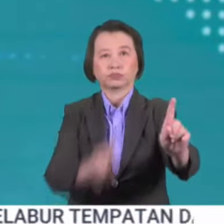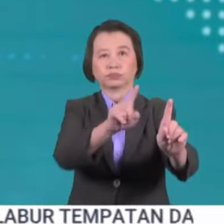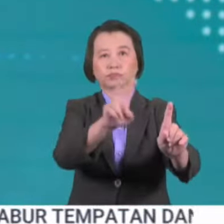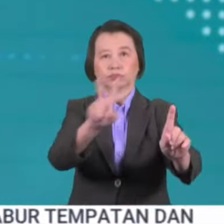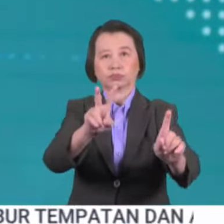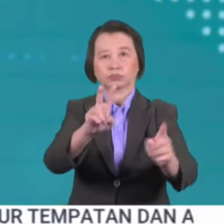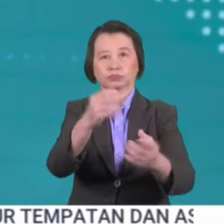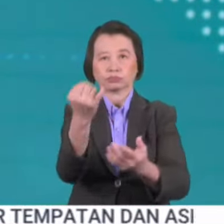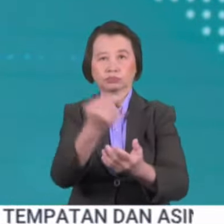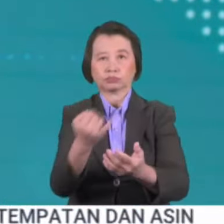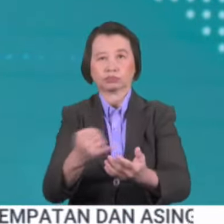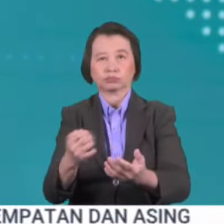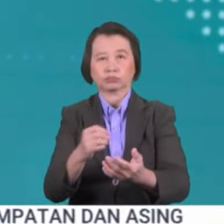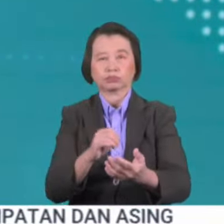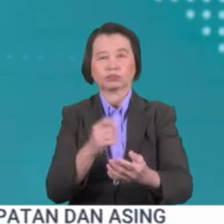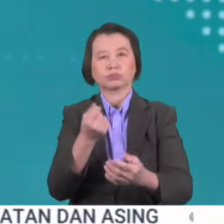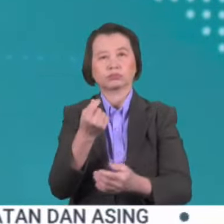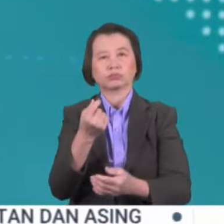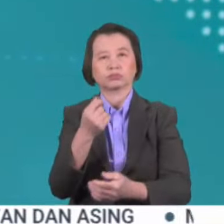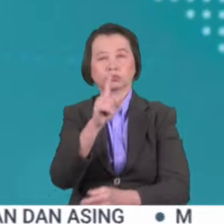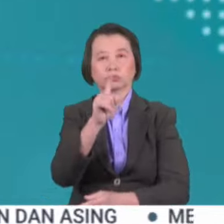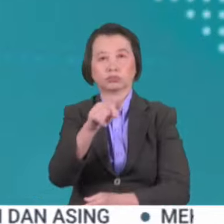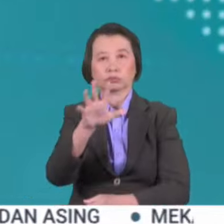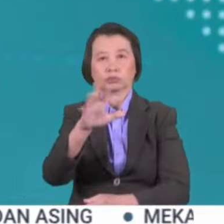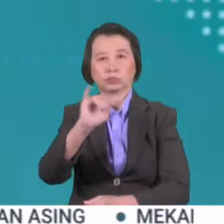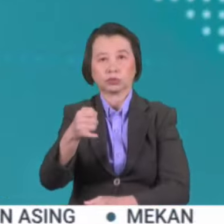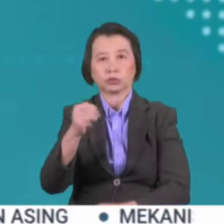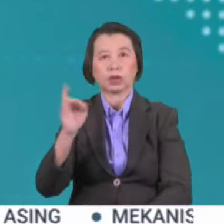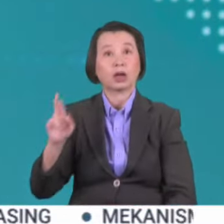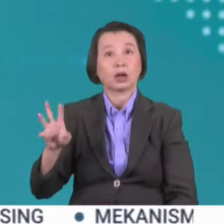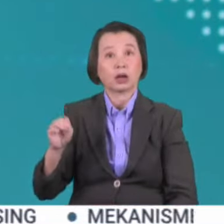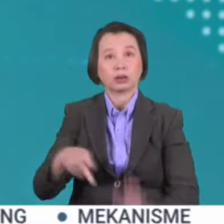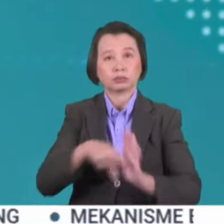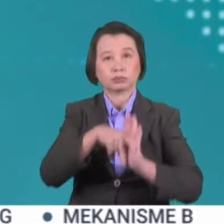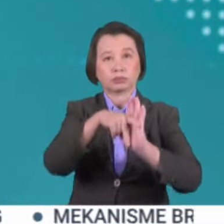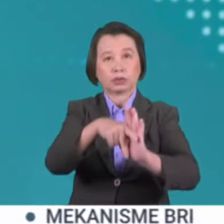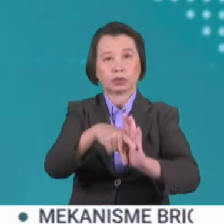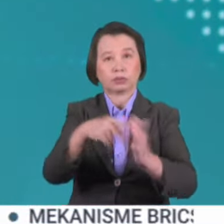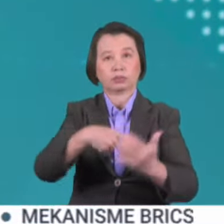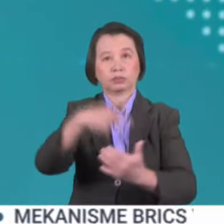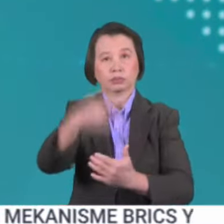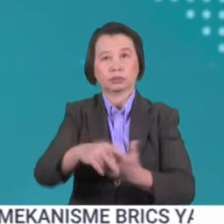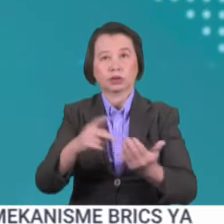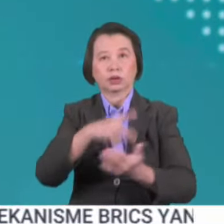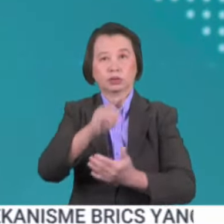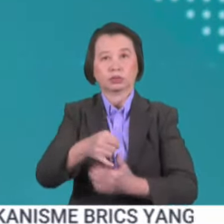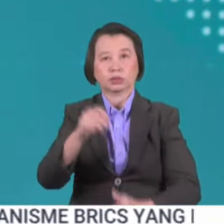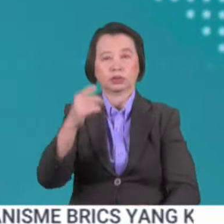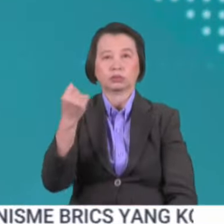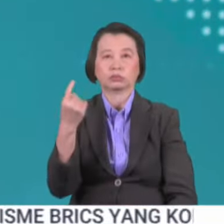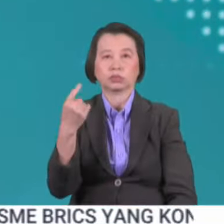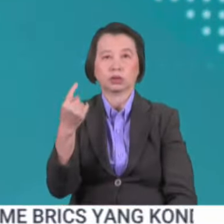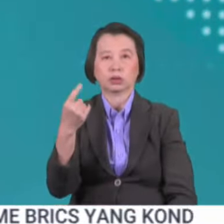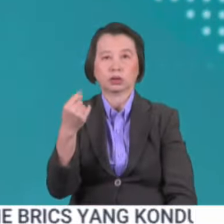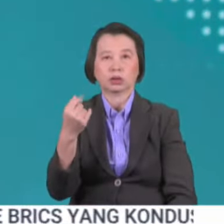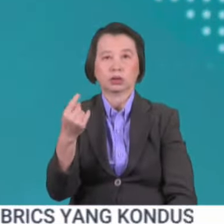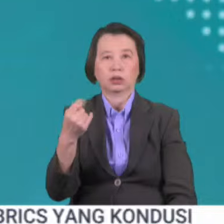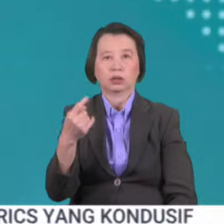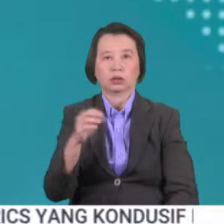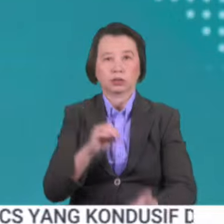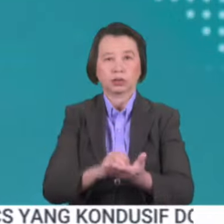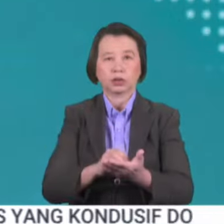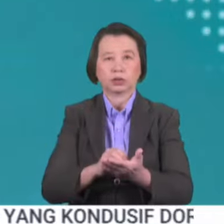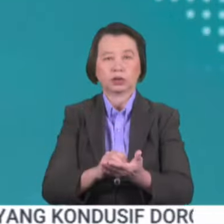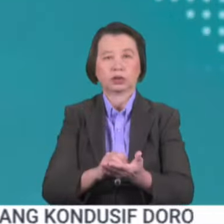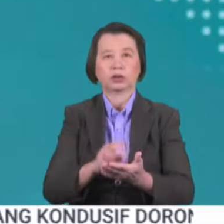112 karya seni catan bernilai RM1.5 juta dipamerkan pada pameran Projek 11 Geobudaya di